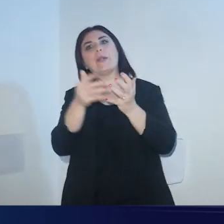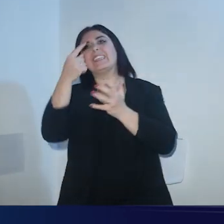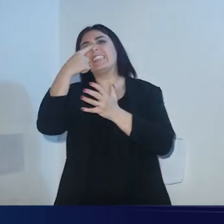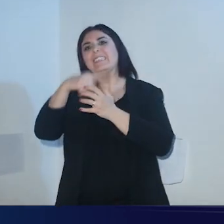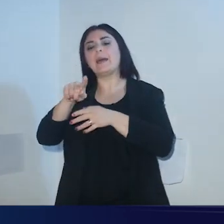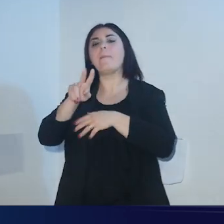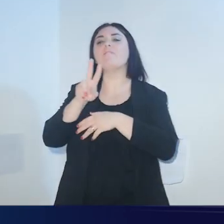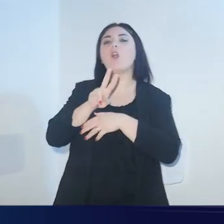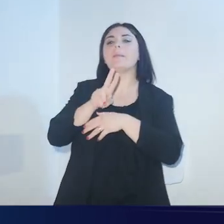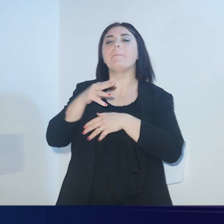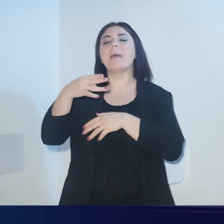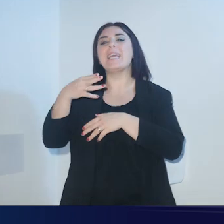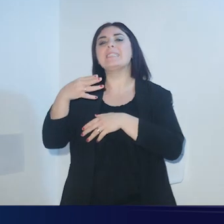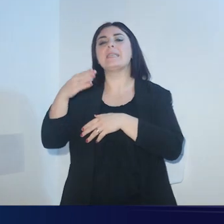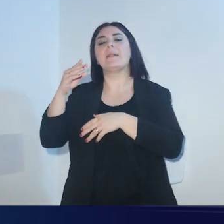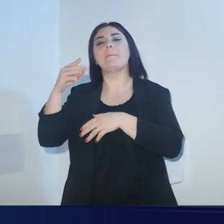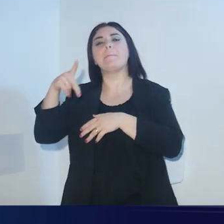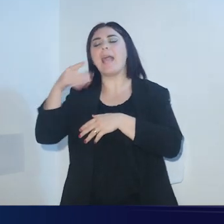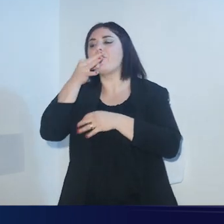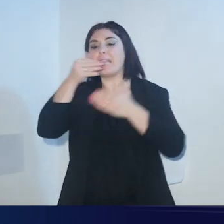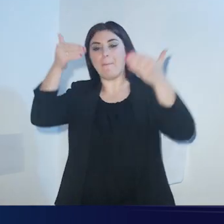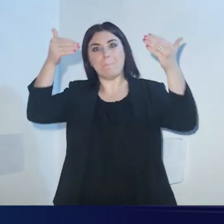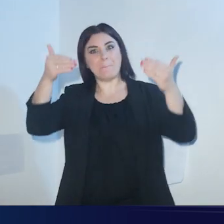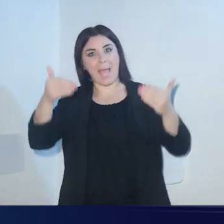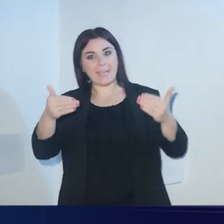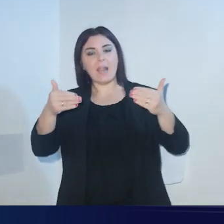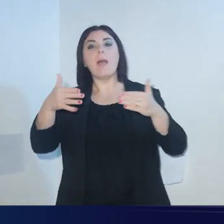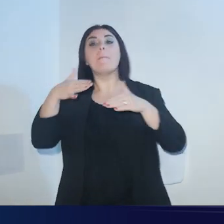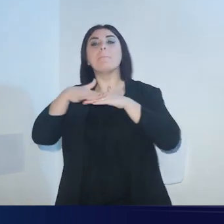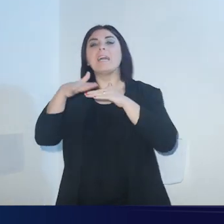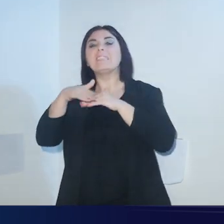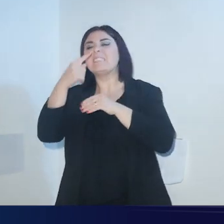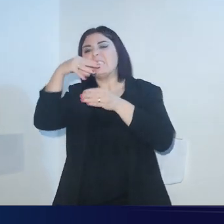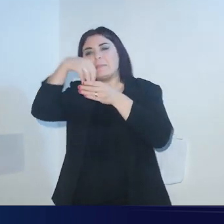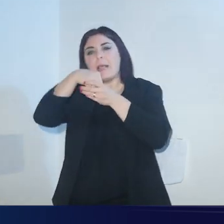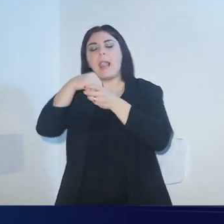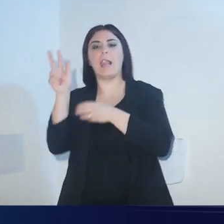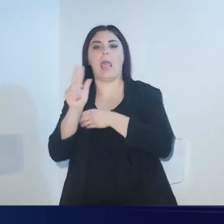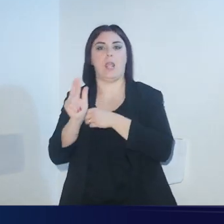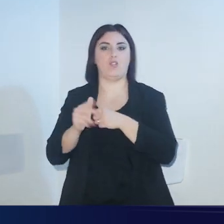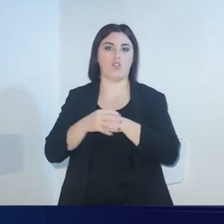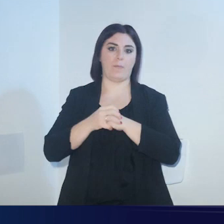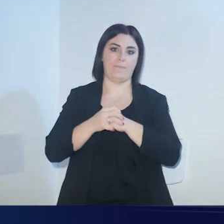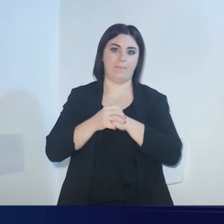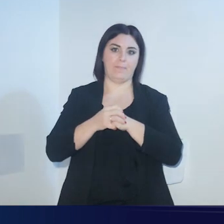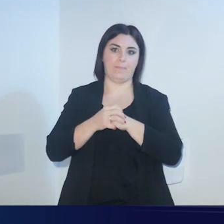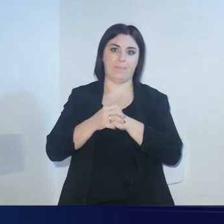cosiddetti wood-based panels, ovvero pannelli a matrice legnosa. Come